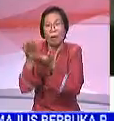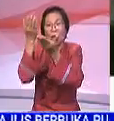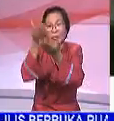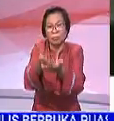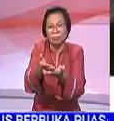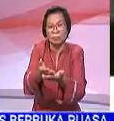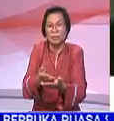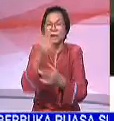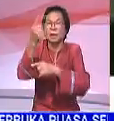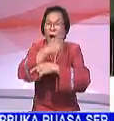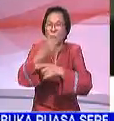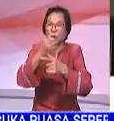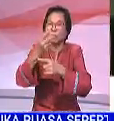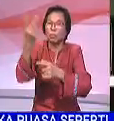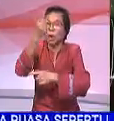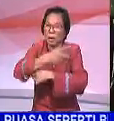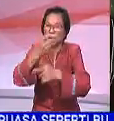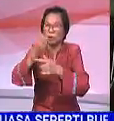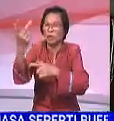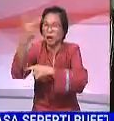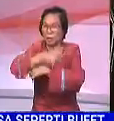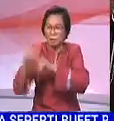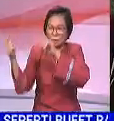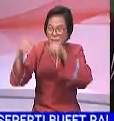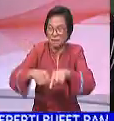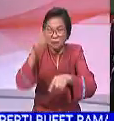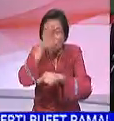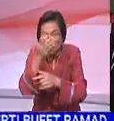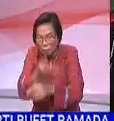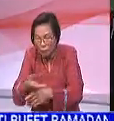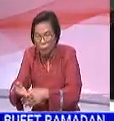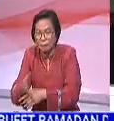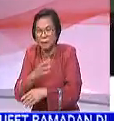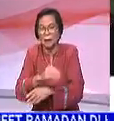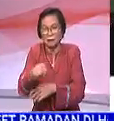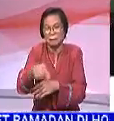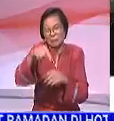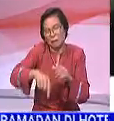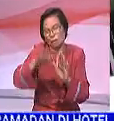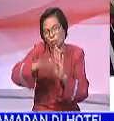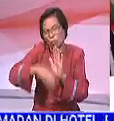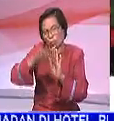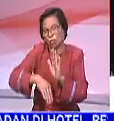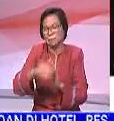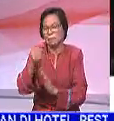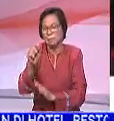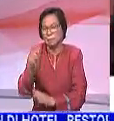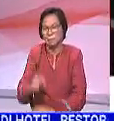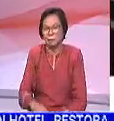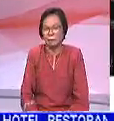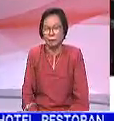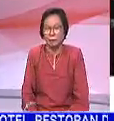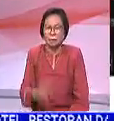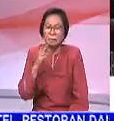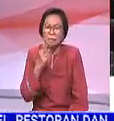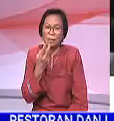hari sekali ke untuk kita cari barang-barang sinilah. Kadang-kadang barang basuh dia, ikan apa murah sikit. Macam dengan barang-barang daan dan